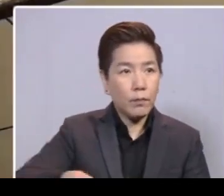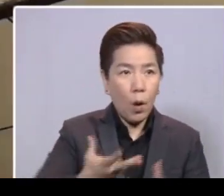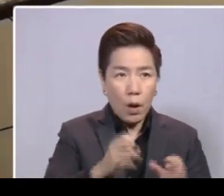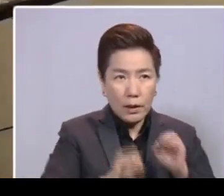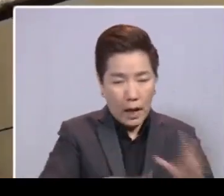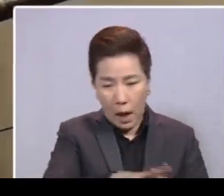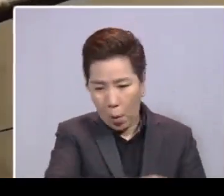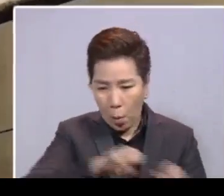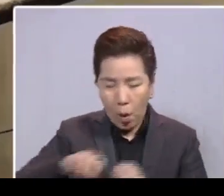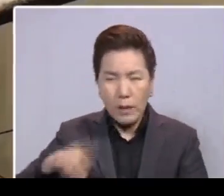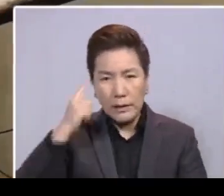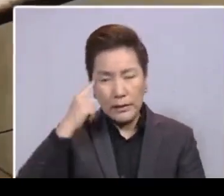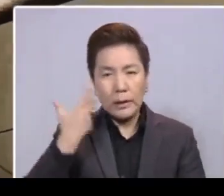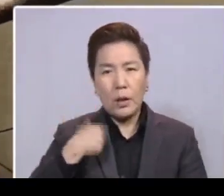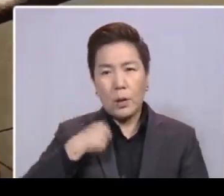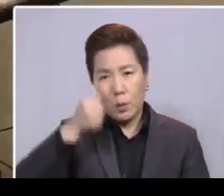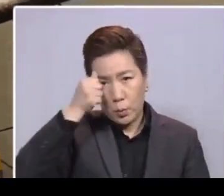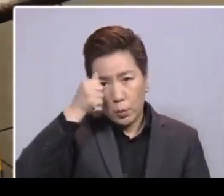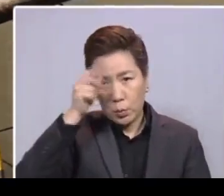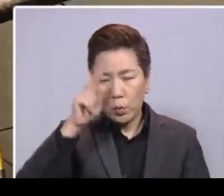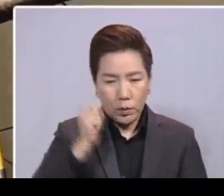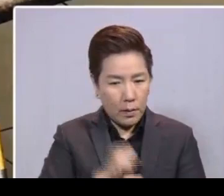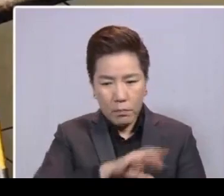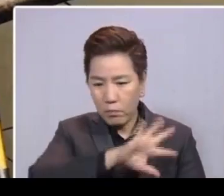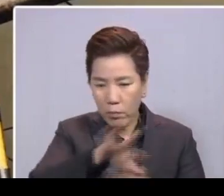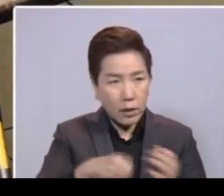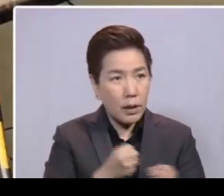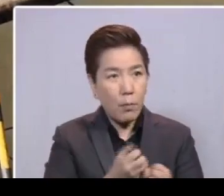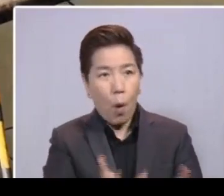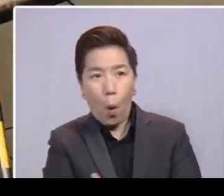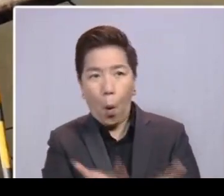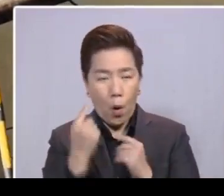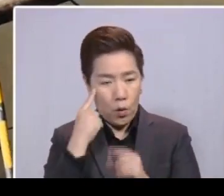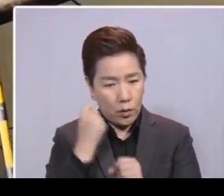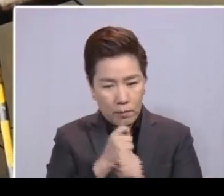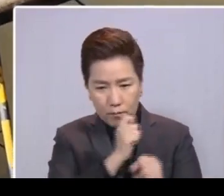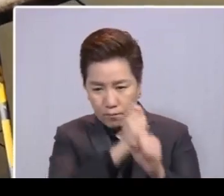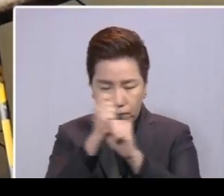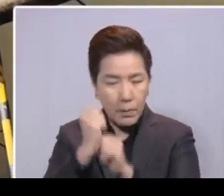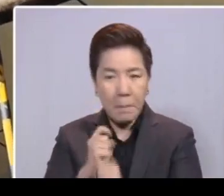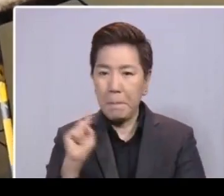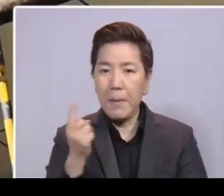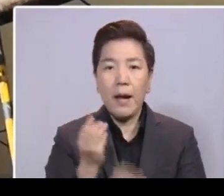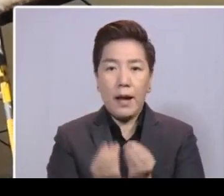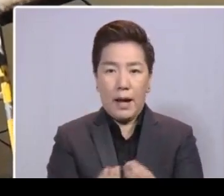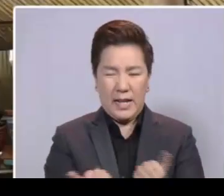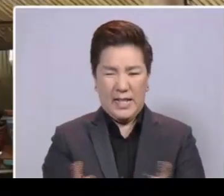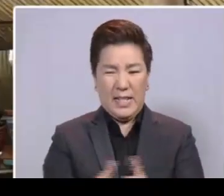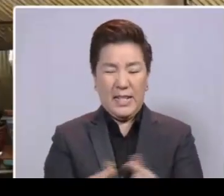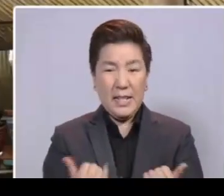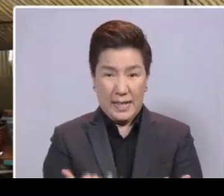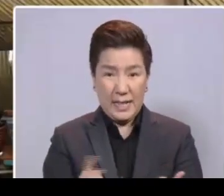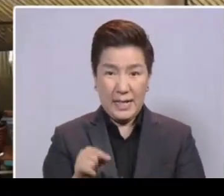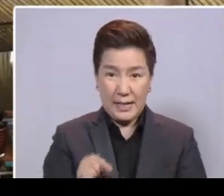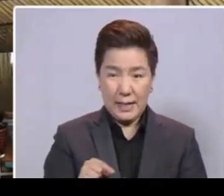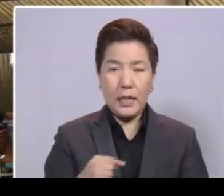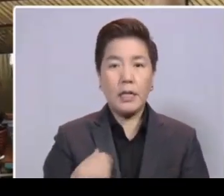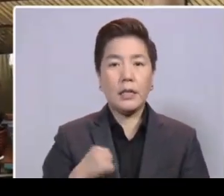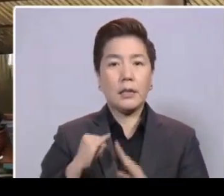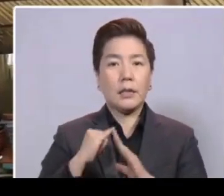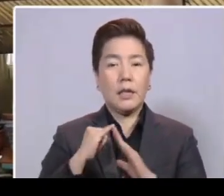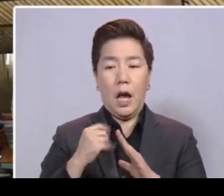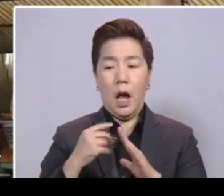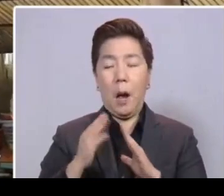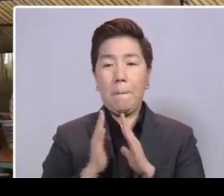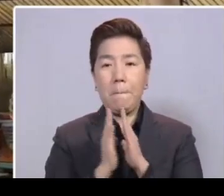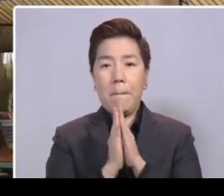นะครับก็น่าจะใช้เวลา 2วันในการเก็บรื้อนะครับแล้วก็มีการบำรุงใหม่นะครับซึ่งเหตุการณ์นี้ทางท่านเจ้าอาวาสท่าน